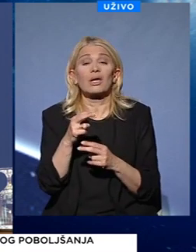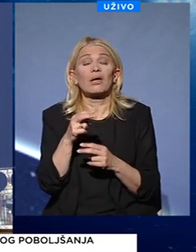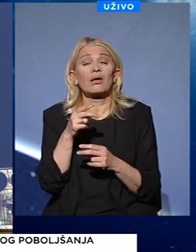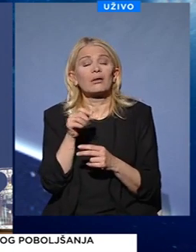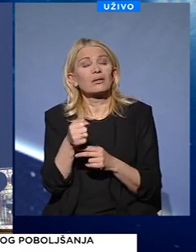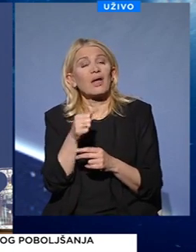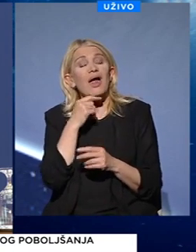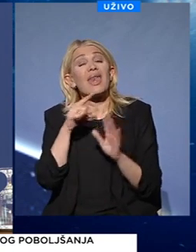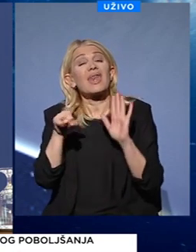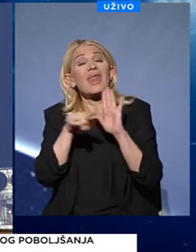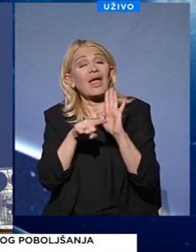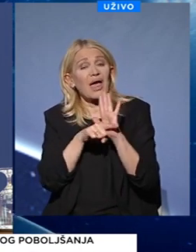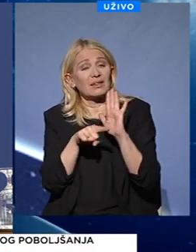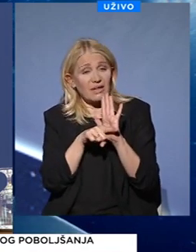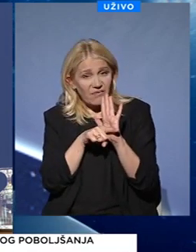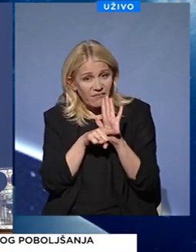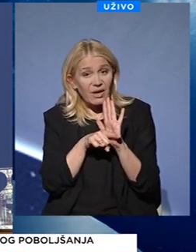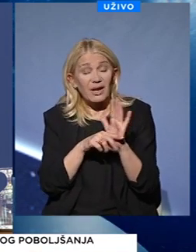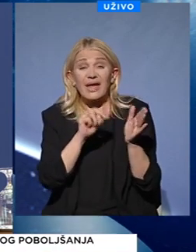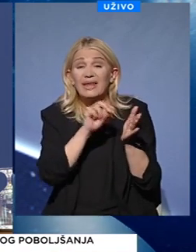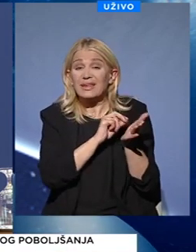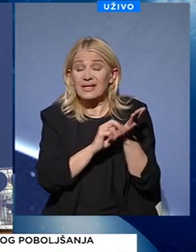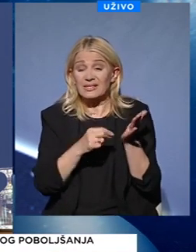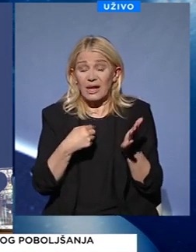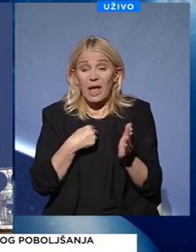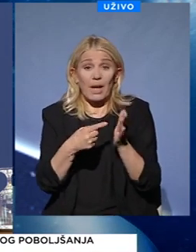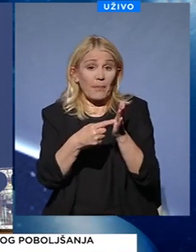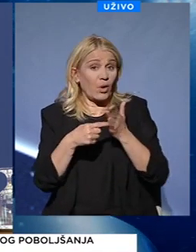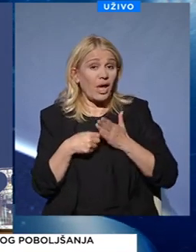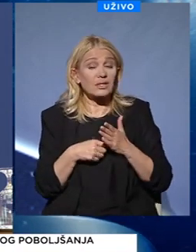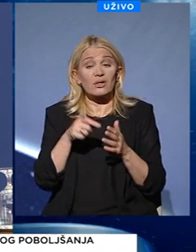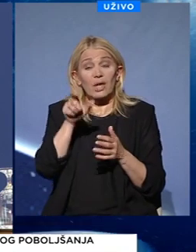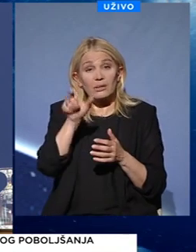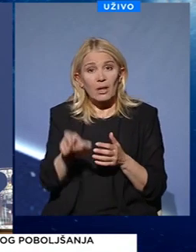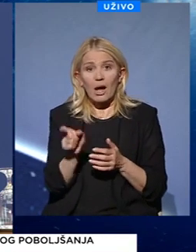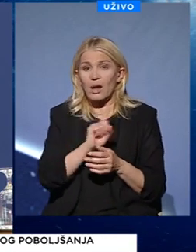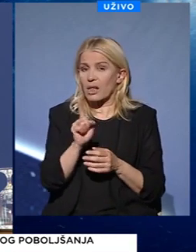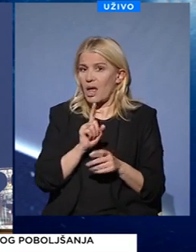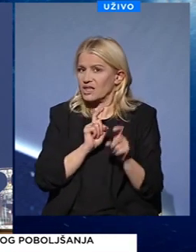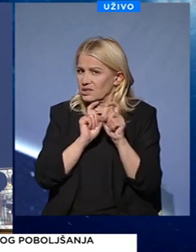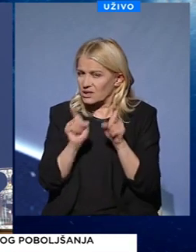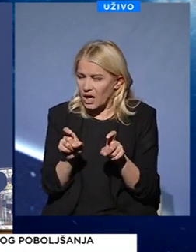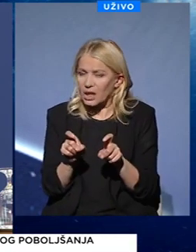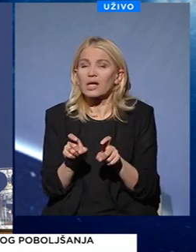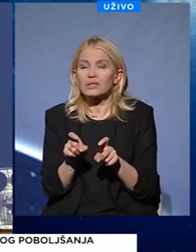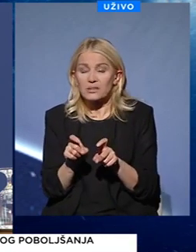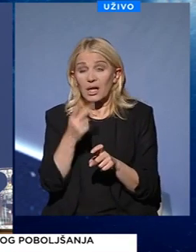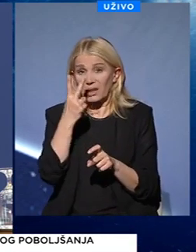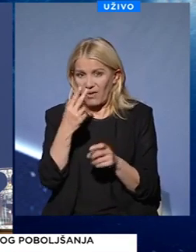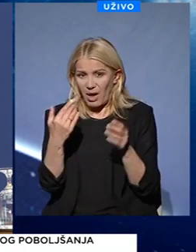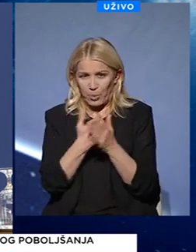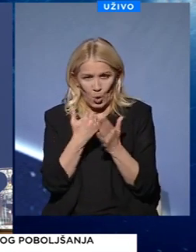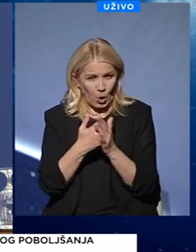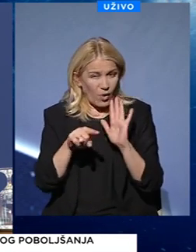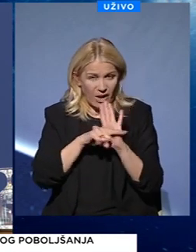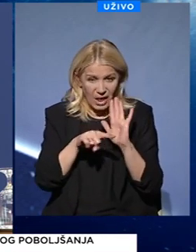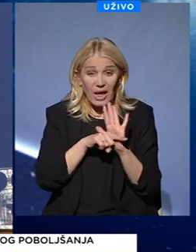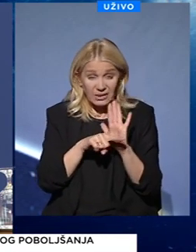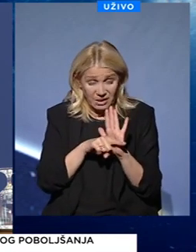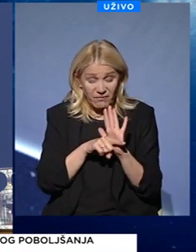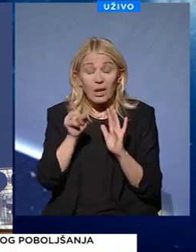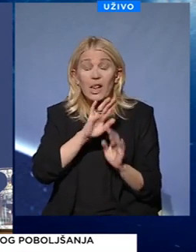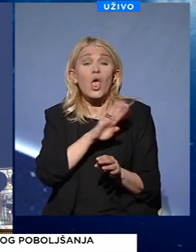praktično negativan test nama je pokazatelj da pacijent nije zarazan, odnosno dva ponovljena testa da nije zarazan i da